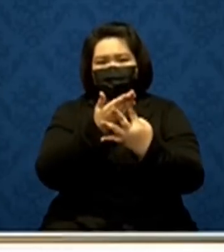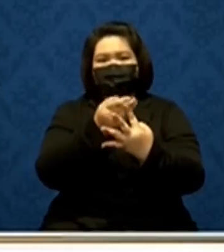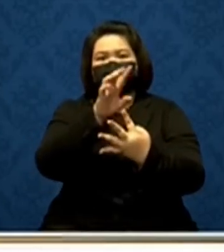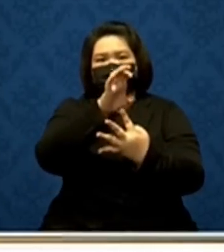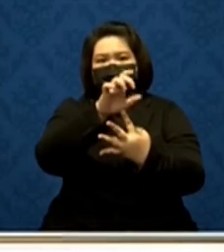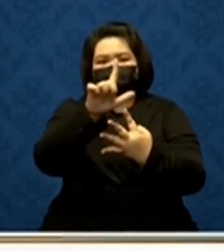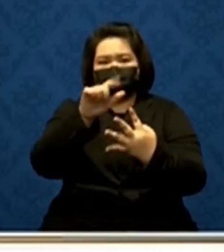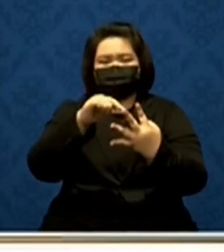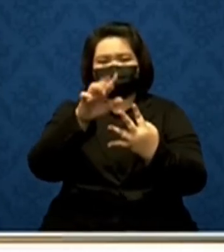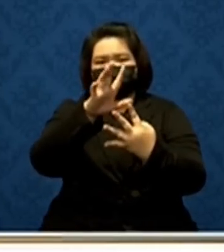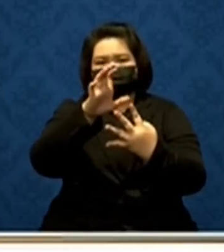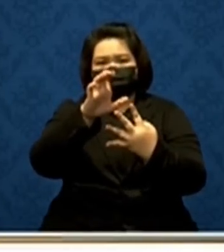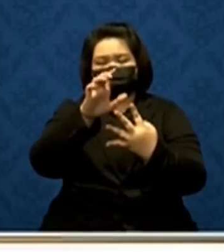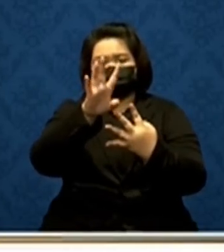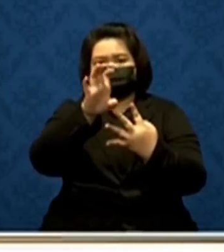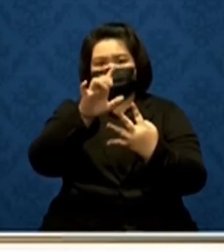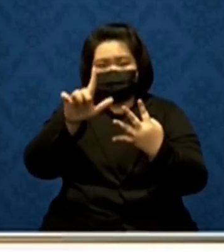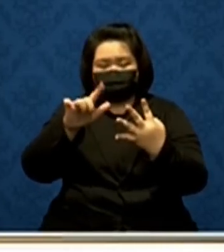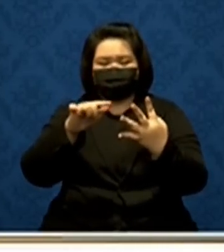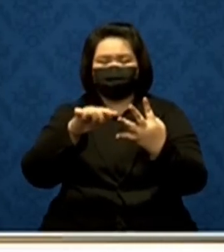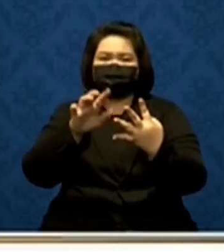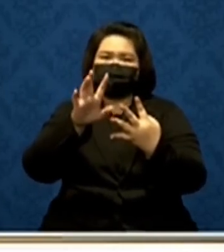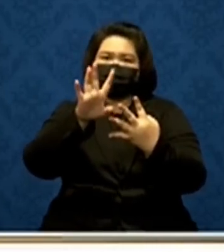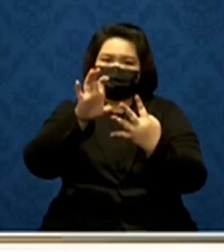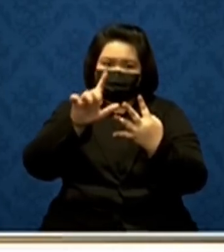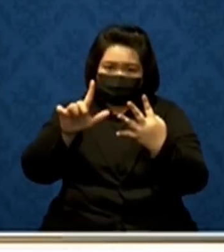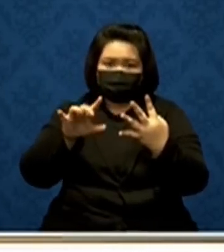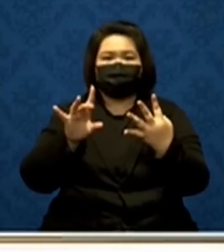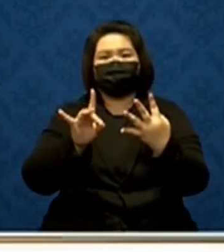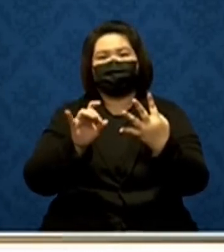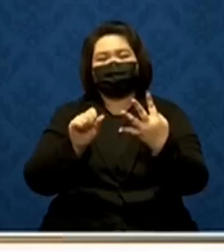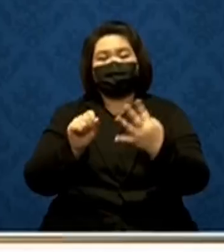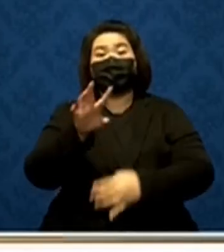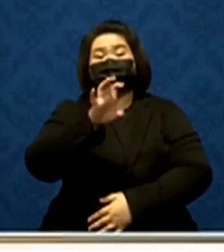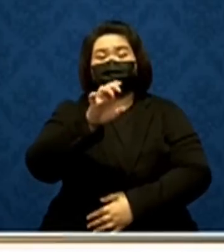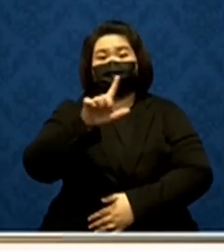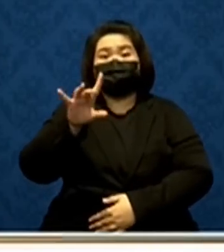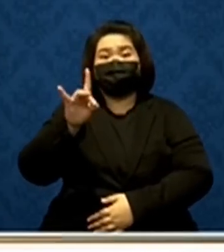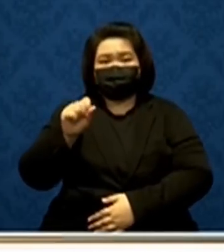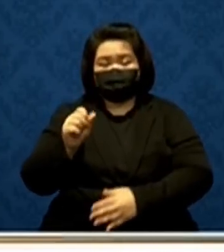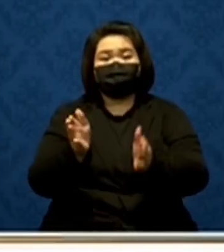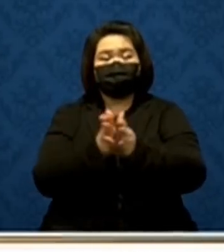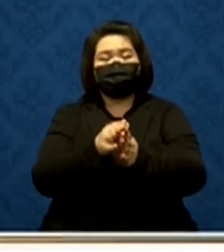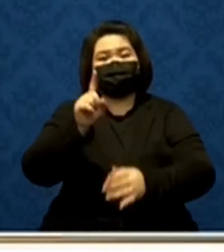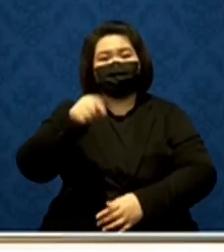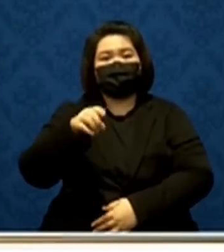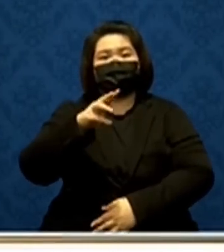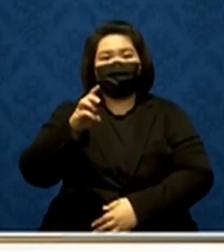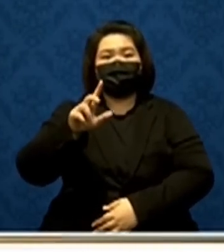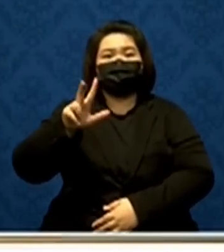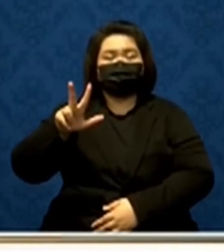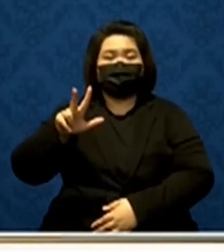400ล้านตอบกลับ 8แสนบาทมาร่วมพัน 603ล้าน